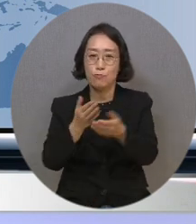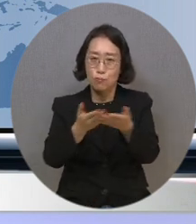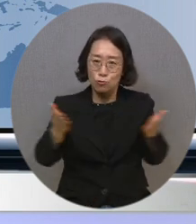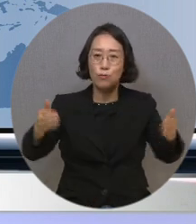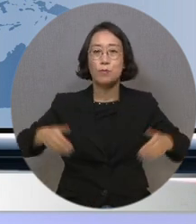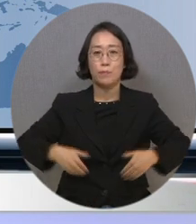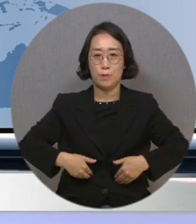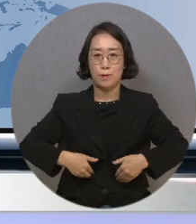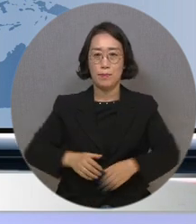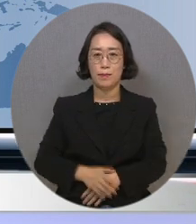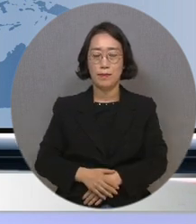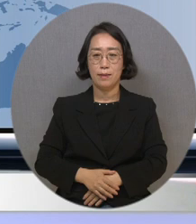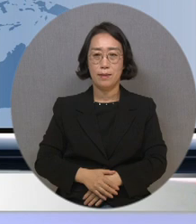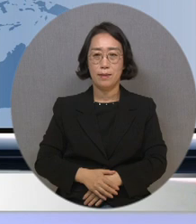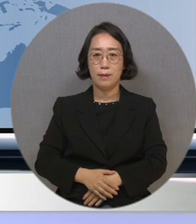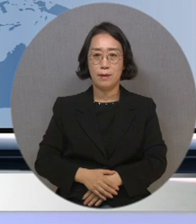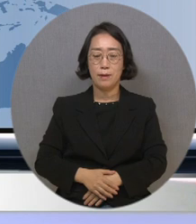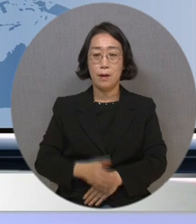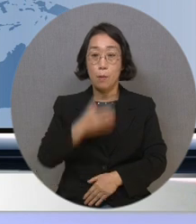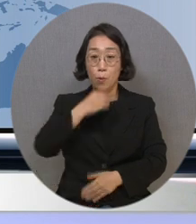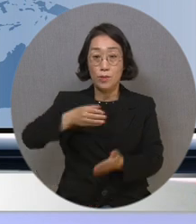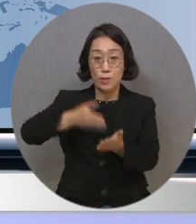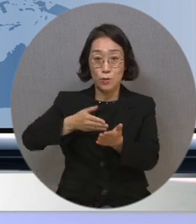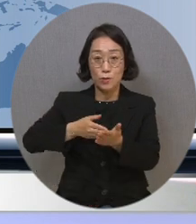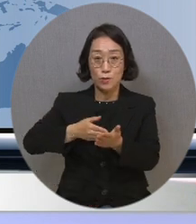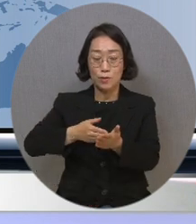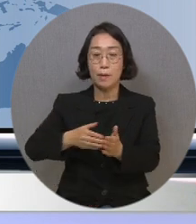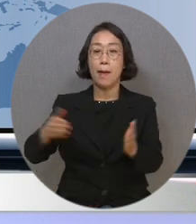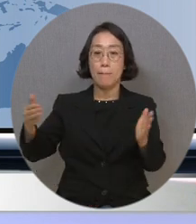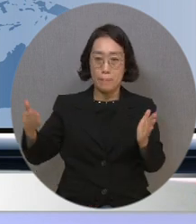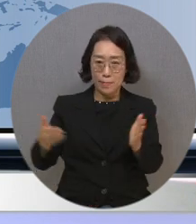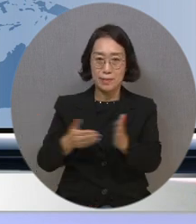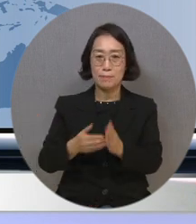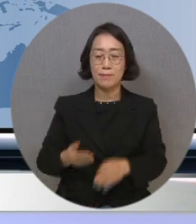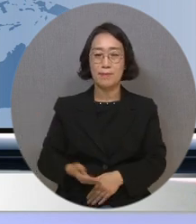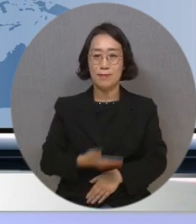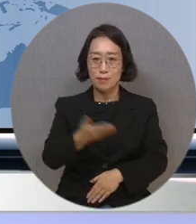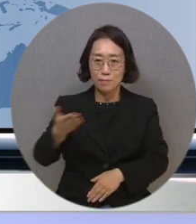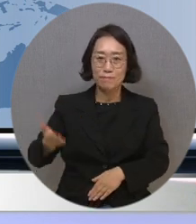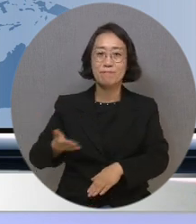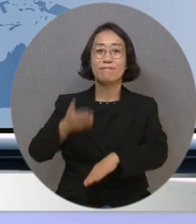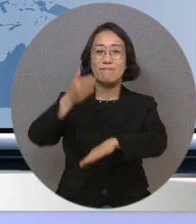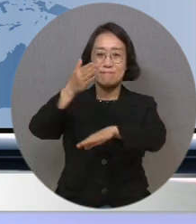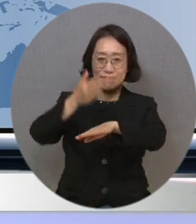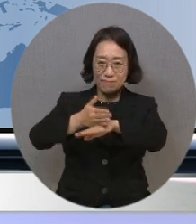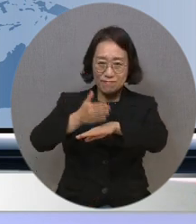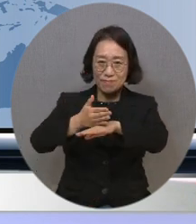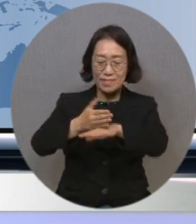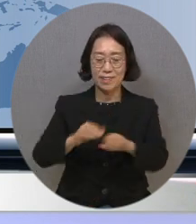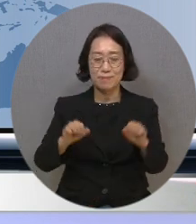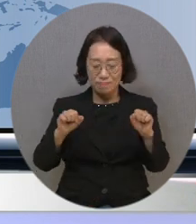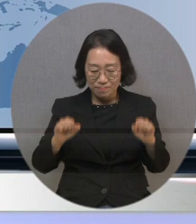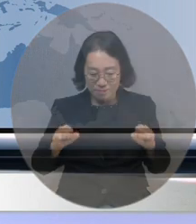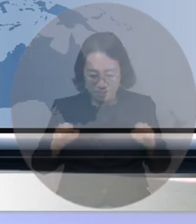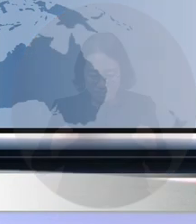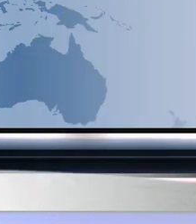보입니다. 이상으로 WBC 복지TV 뉴스 24를 마칩니다. 시청해주신 여러분